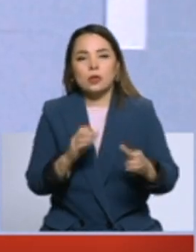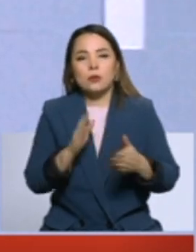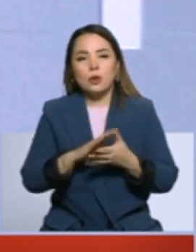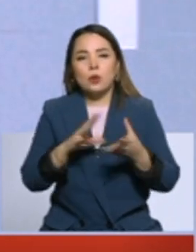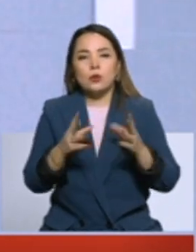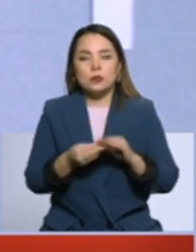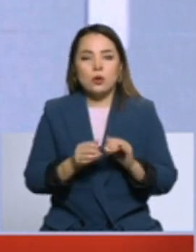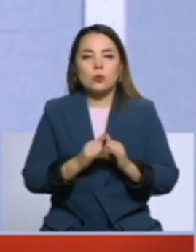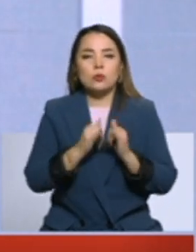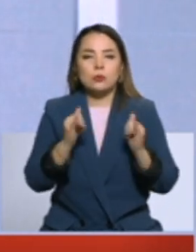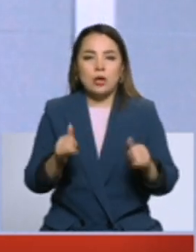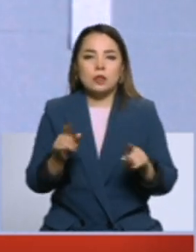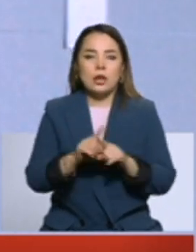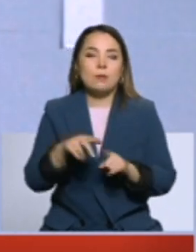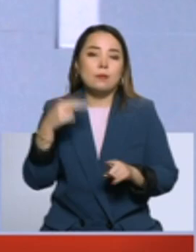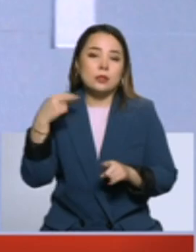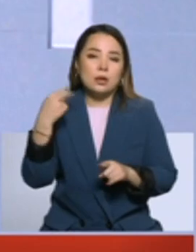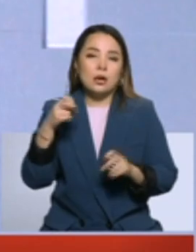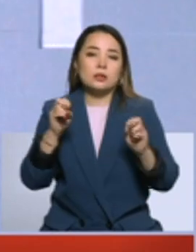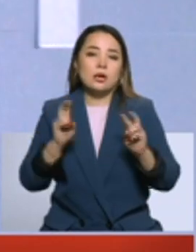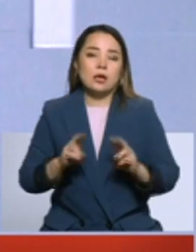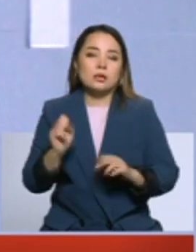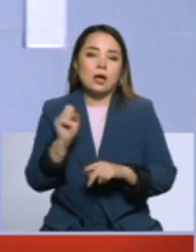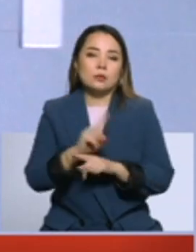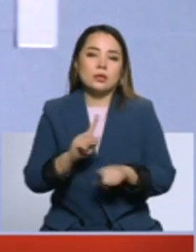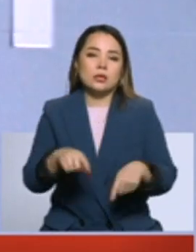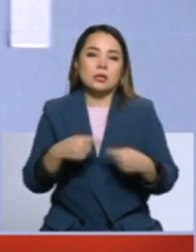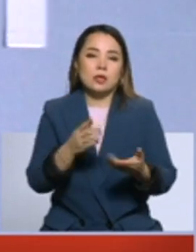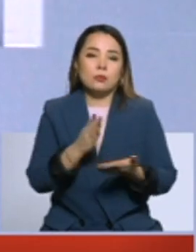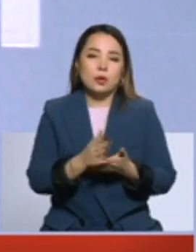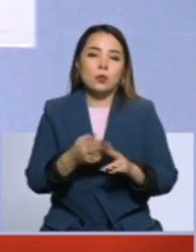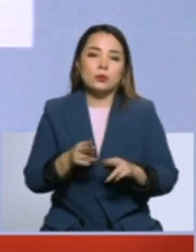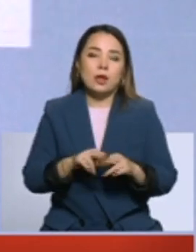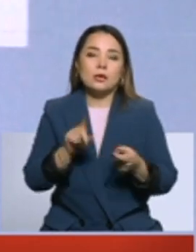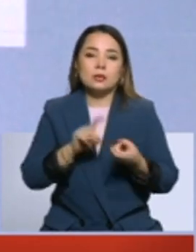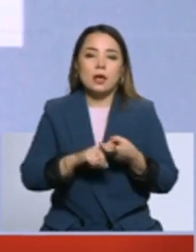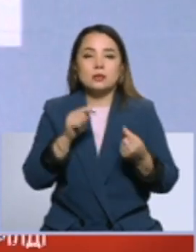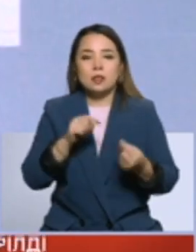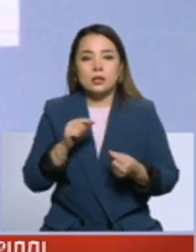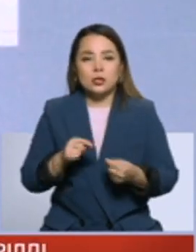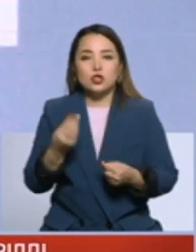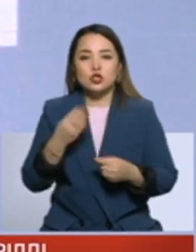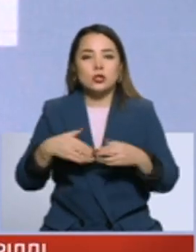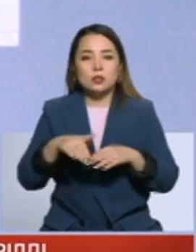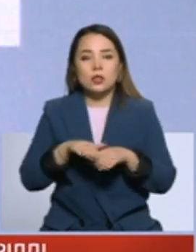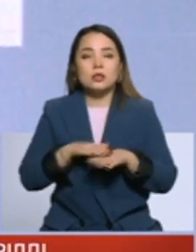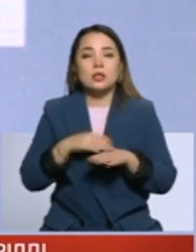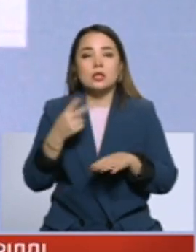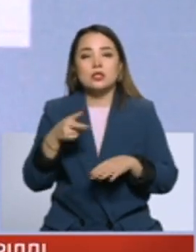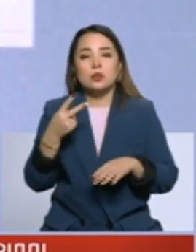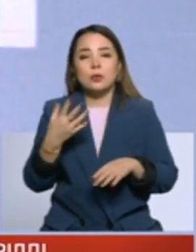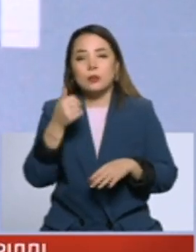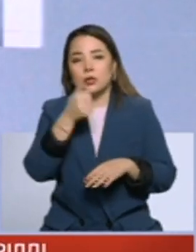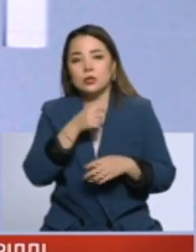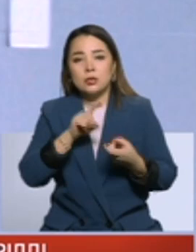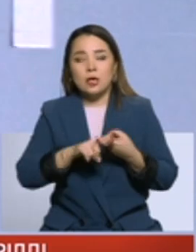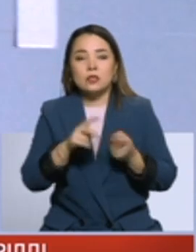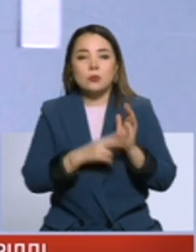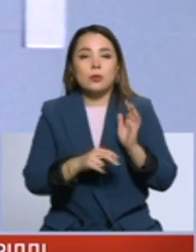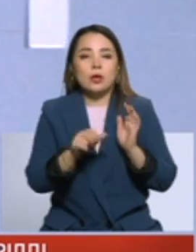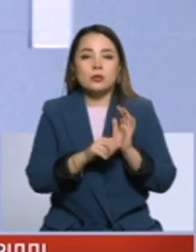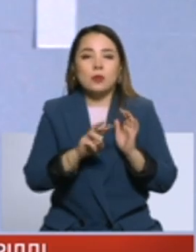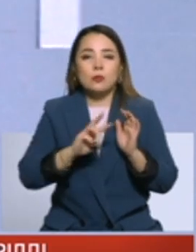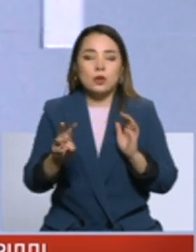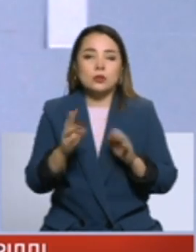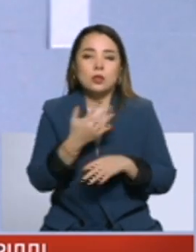Көлемін одан әрі көбейту үшін президент арнайы тапсырма да жүктеген. Соған сәйкес тек шығыста 2025 жылға дейін 76